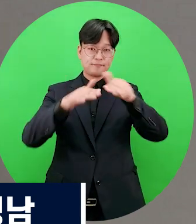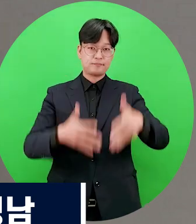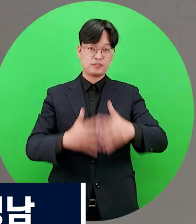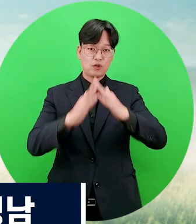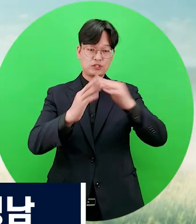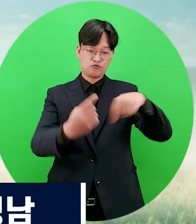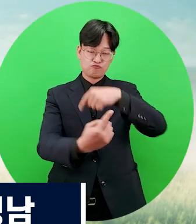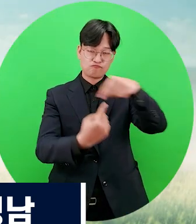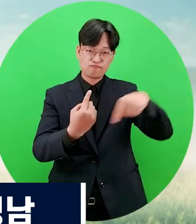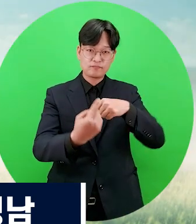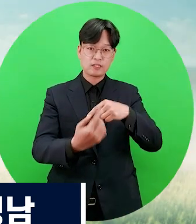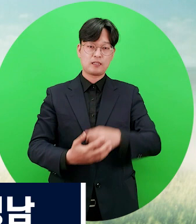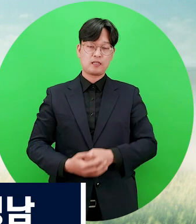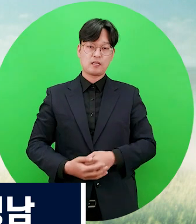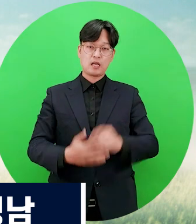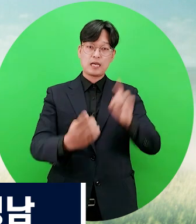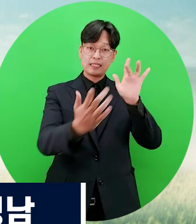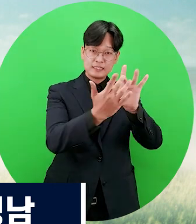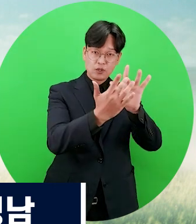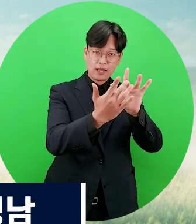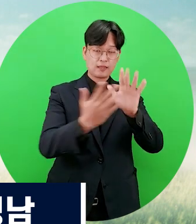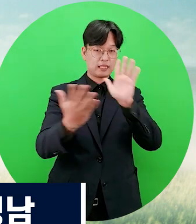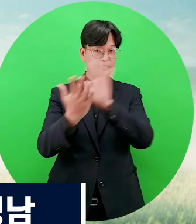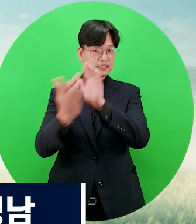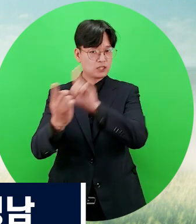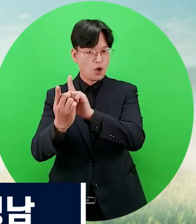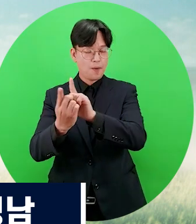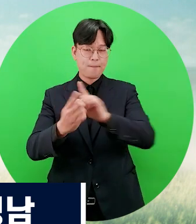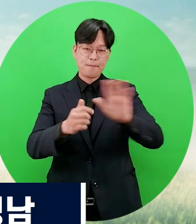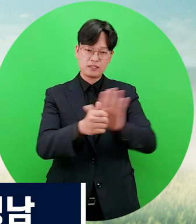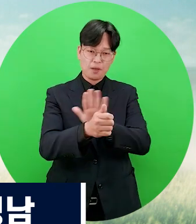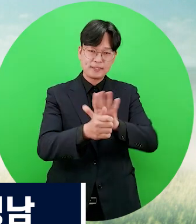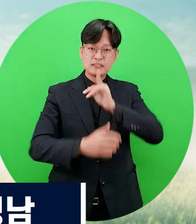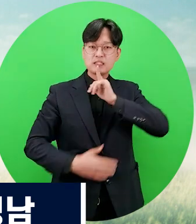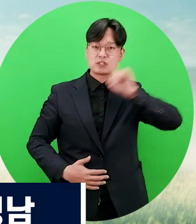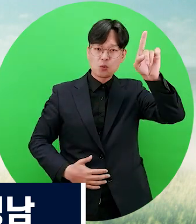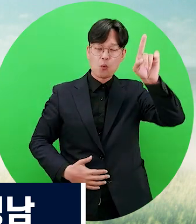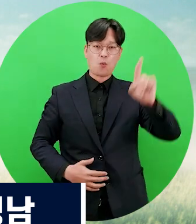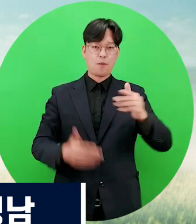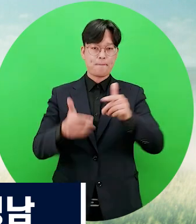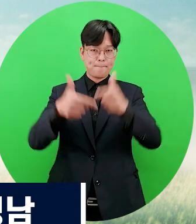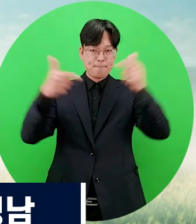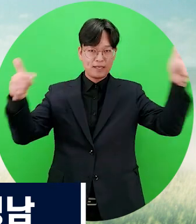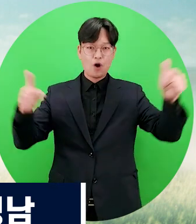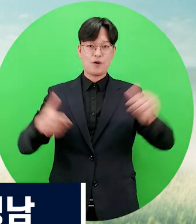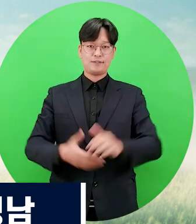등 온 오프라인 위기가구 복지 신고 창구를 확대합니다.